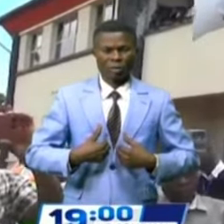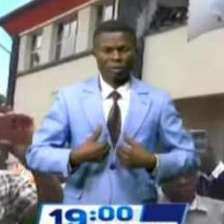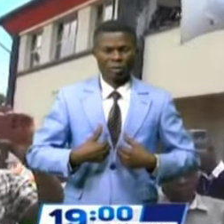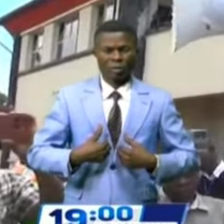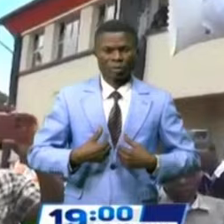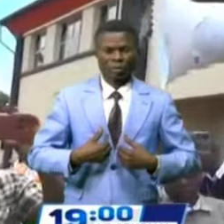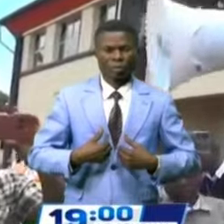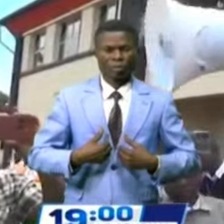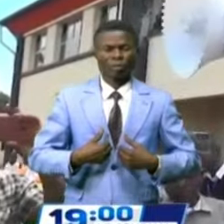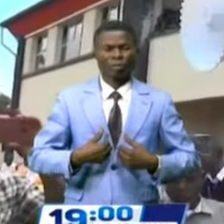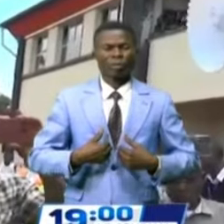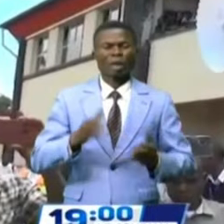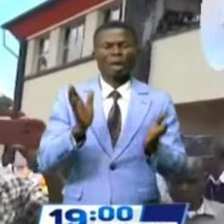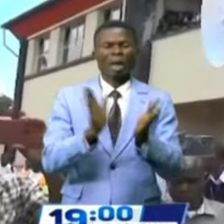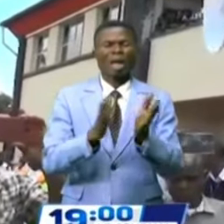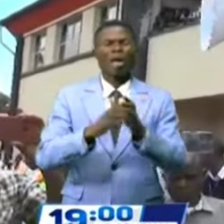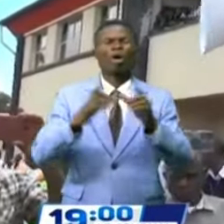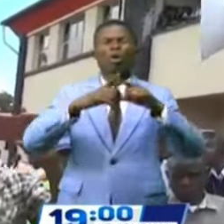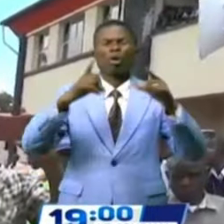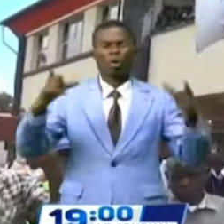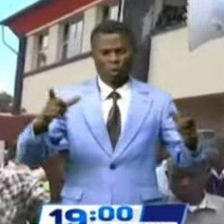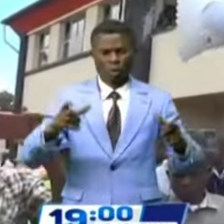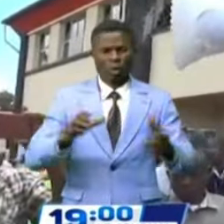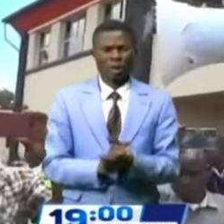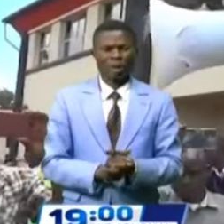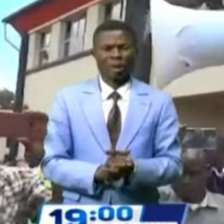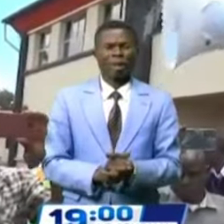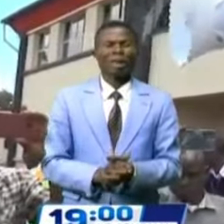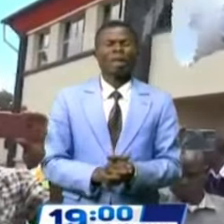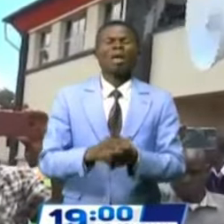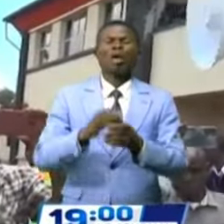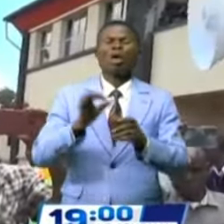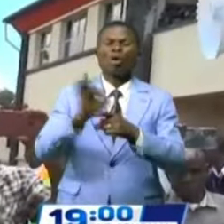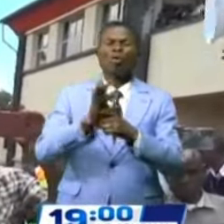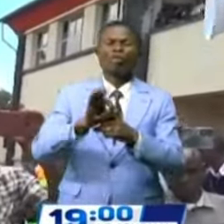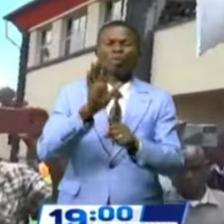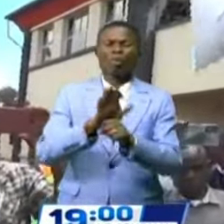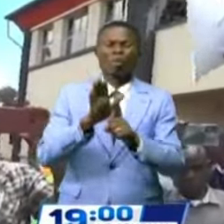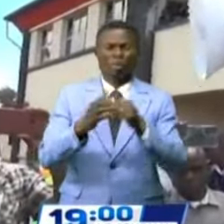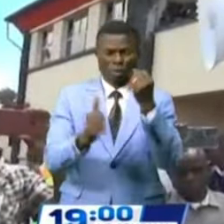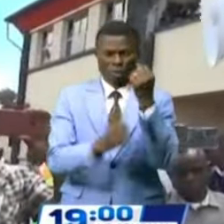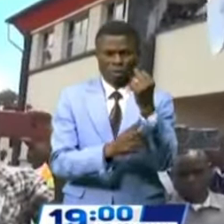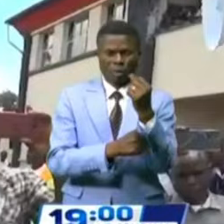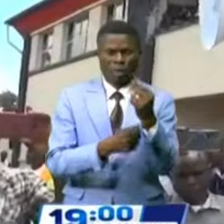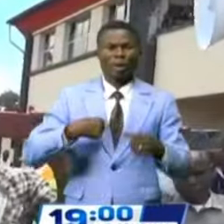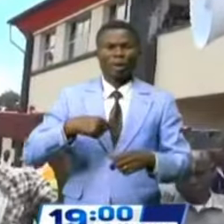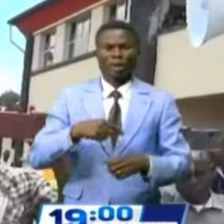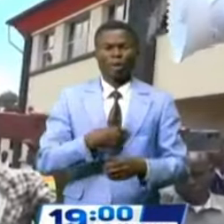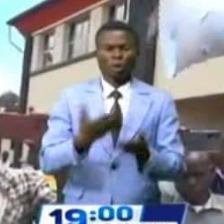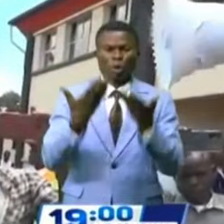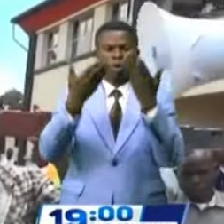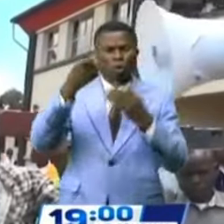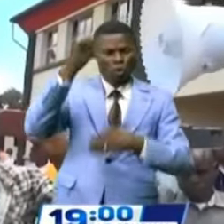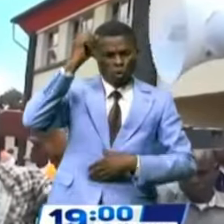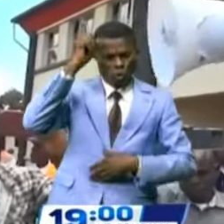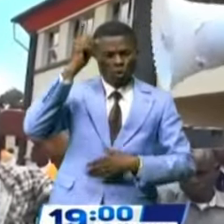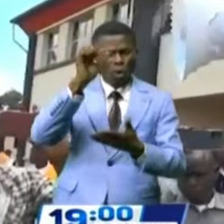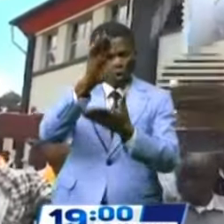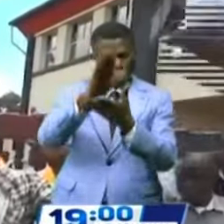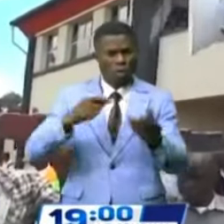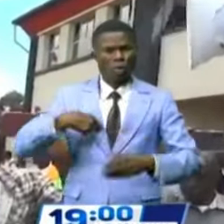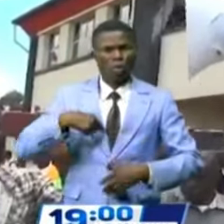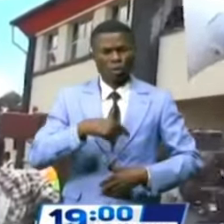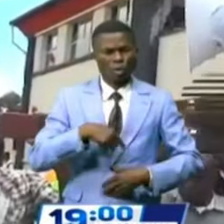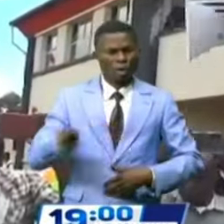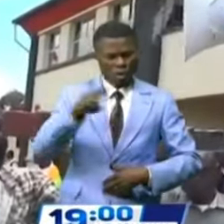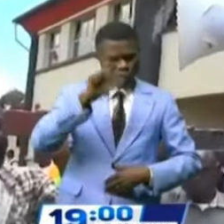Itima, c'est une très grande école. Itima a formé plusieurs personnes. Et nous avons foi que vous êtes en train de nous imiter et